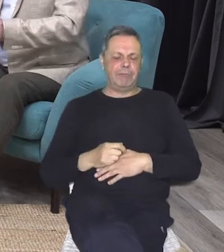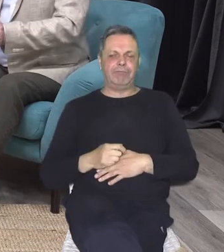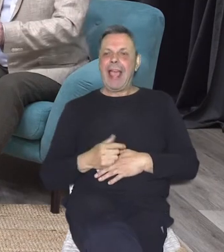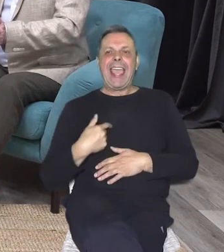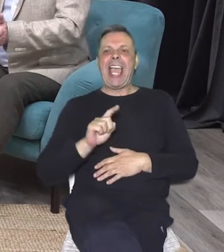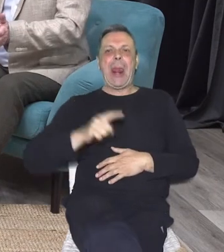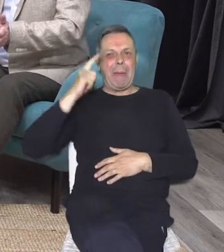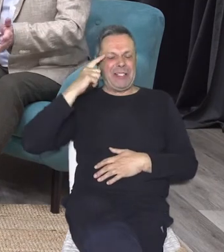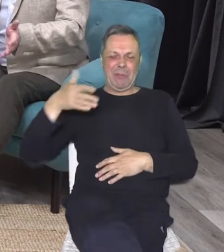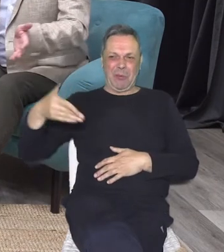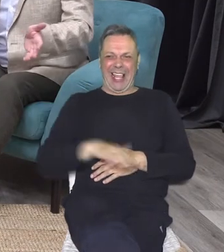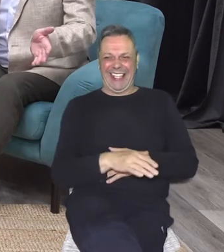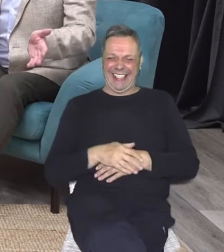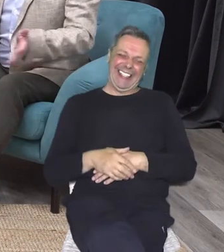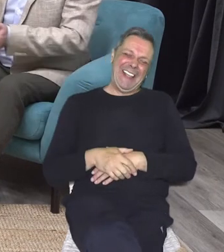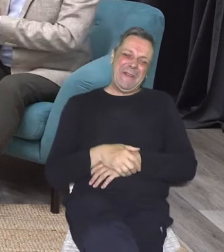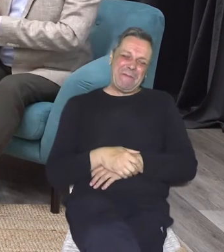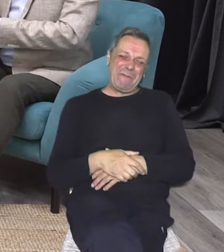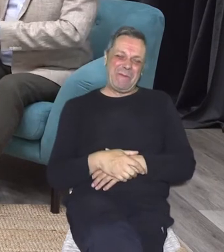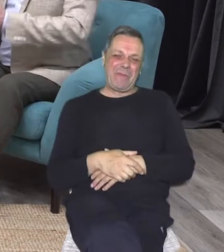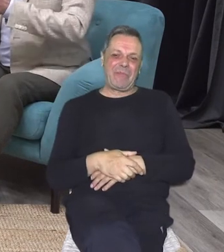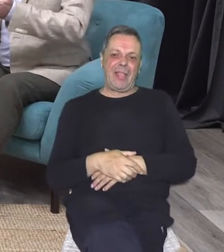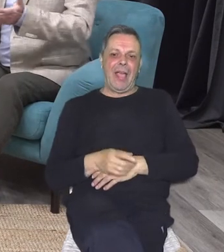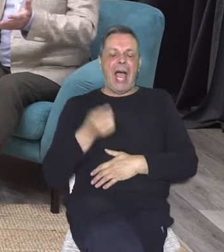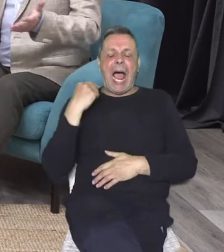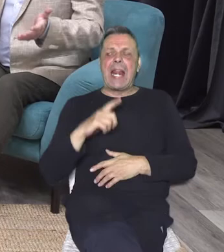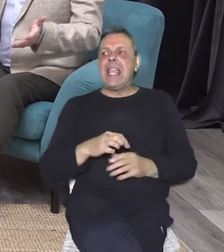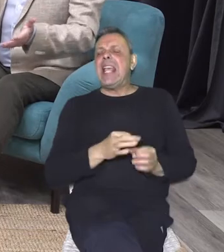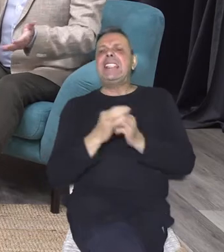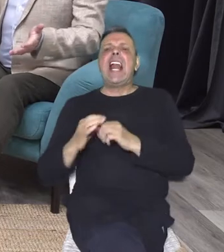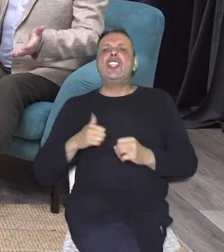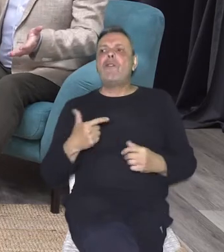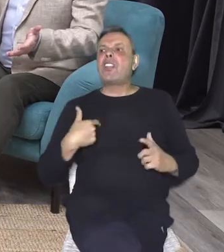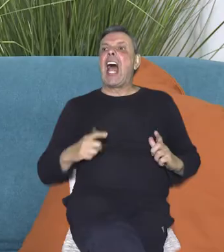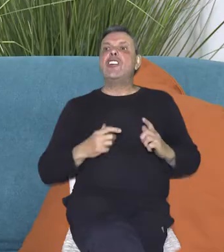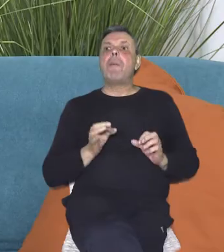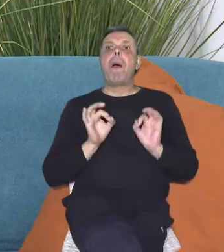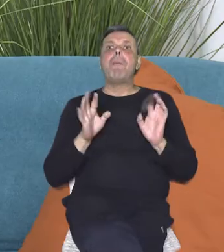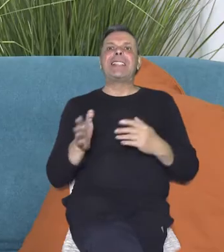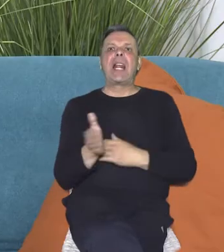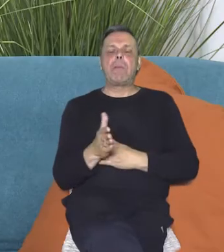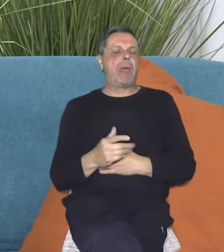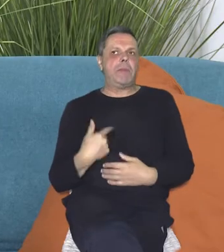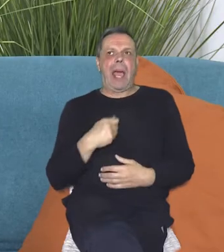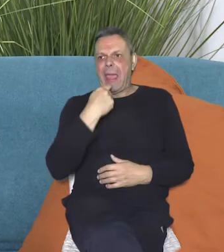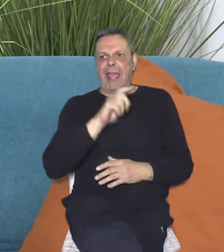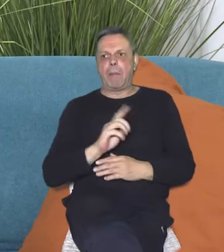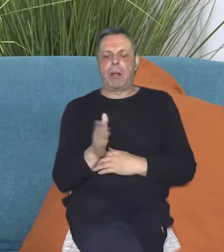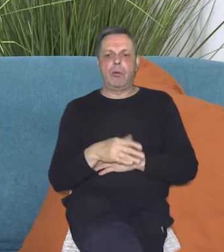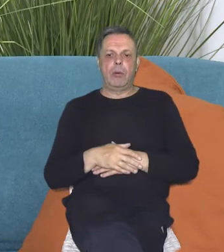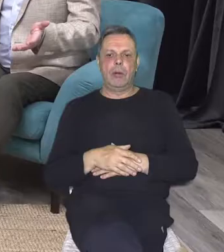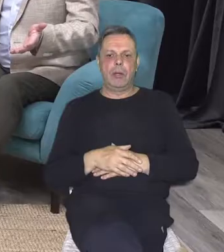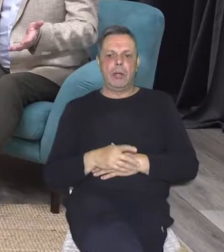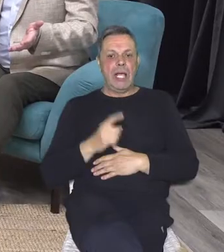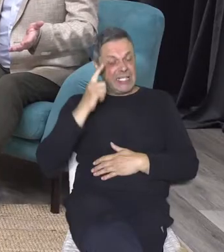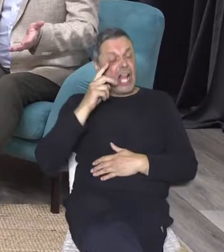da pa naravno, se... i ne tako, slavim se s vama. Ali čitav život živim bez ribe. A jel? Da. Okej.